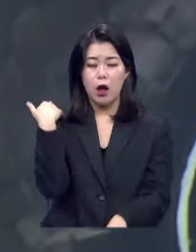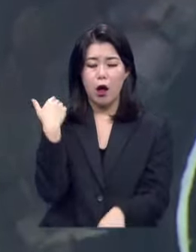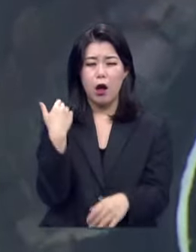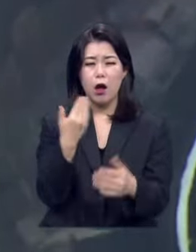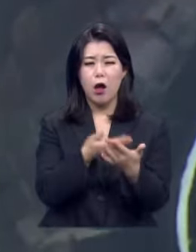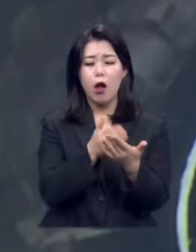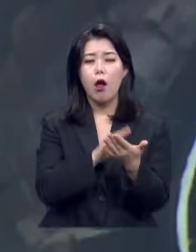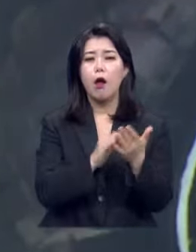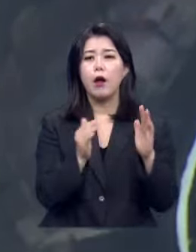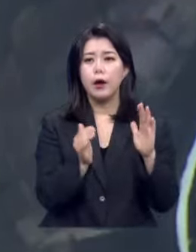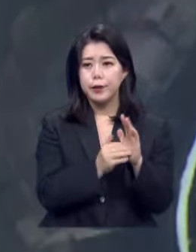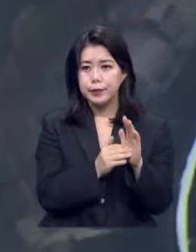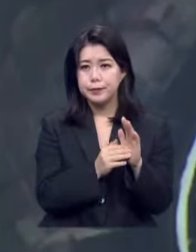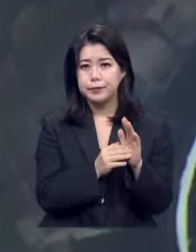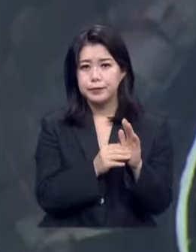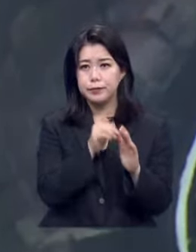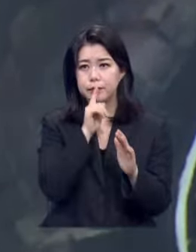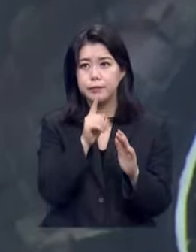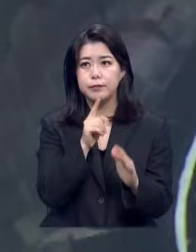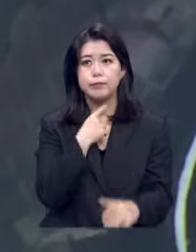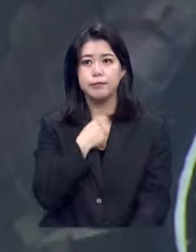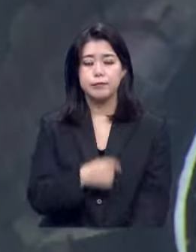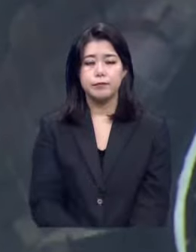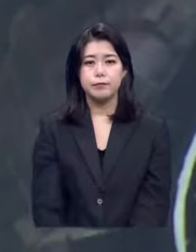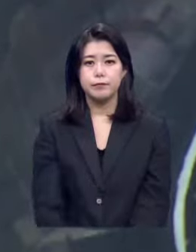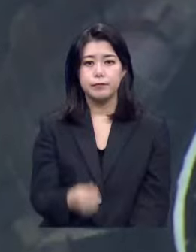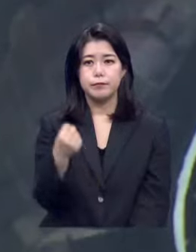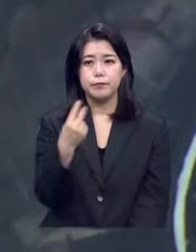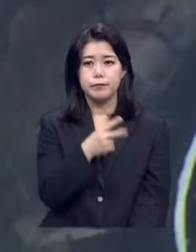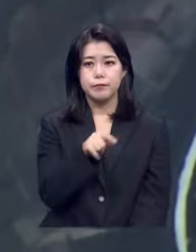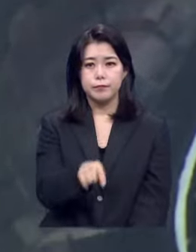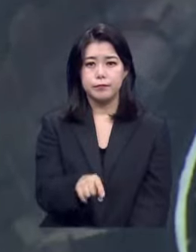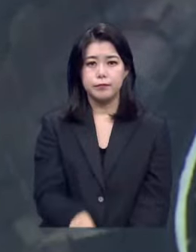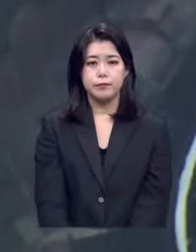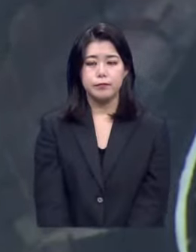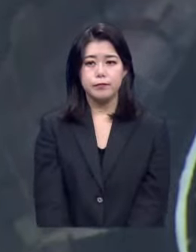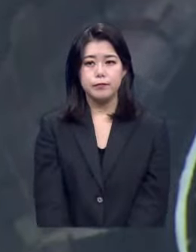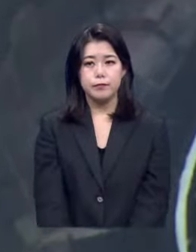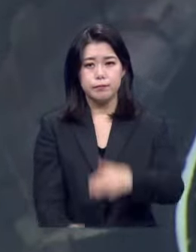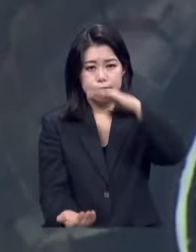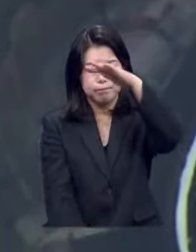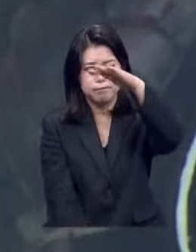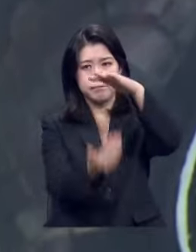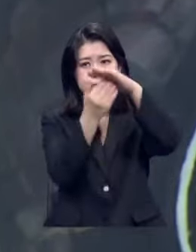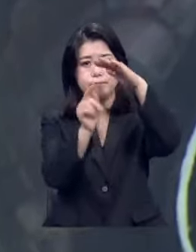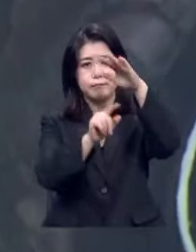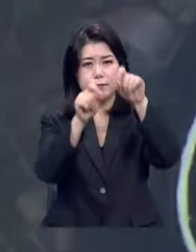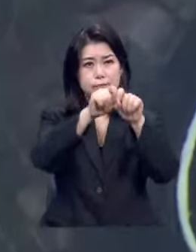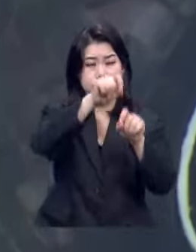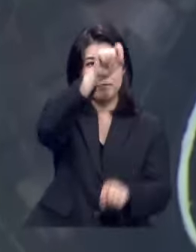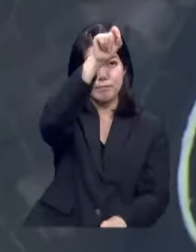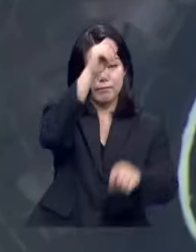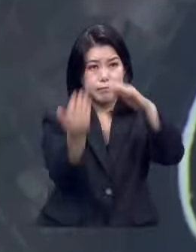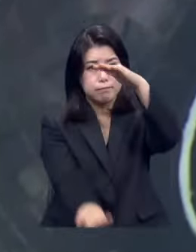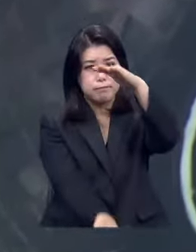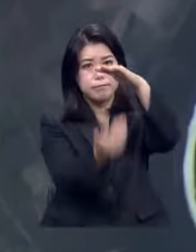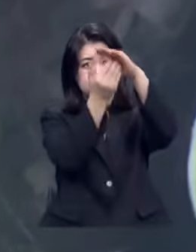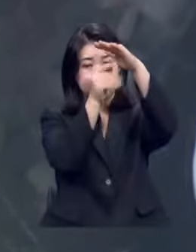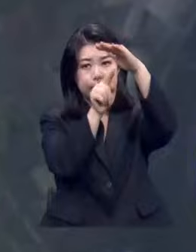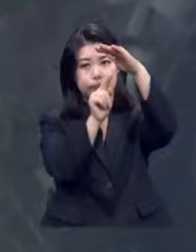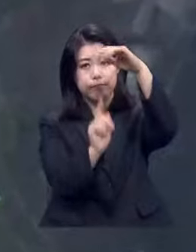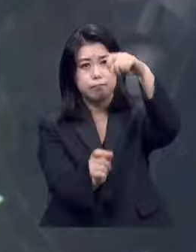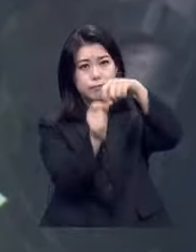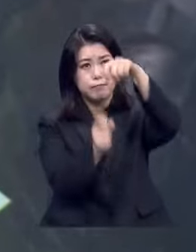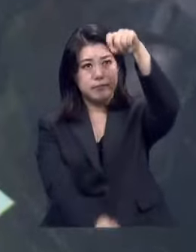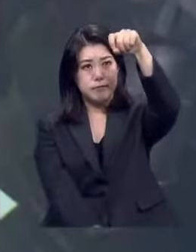거보다 좀 더 개량이 됐을 것이다라는 얘기를 해요 그러면서 요길 좀 보겠습니다 정점 고도 가장 높이 올라갔을 때를 따져